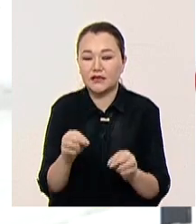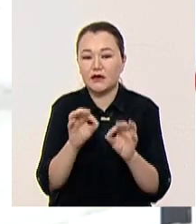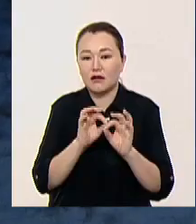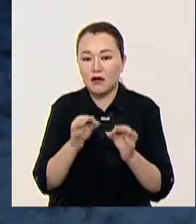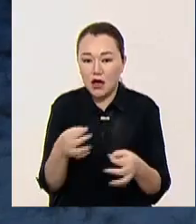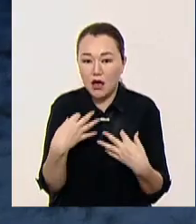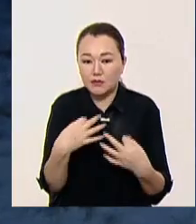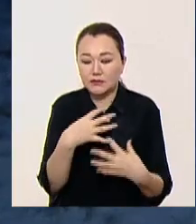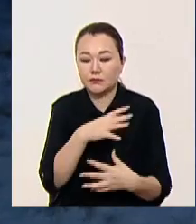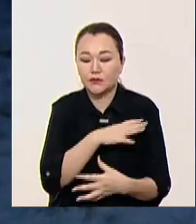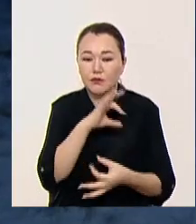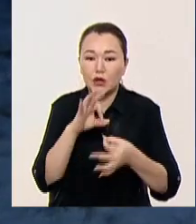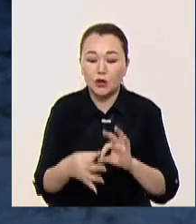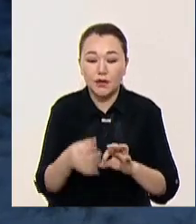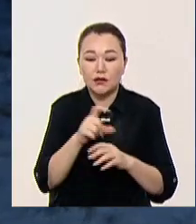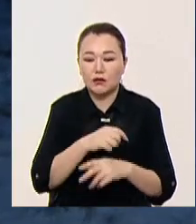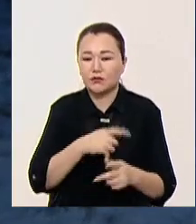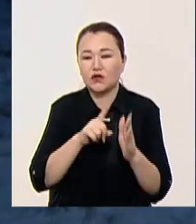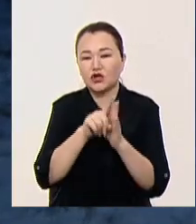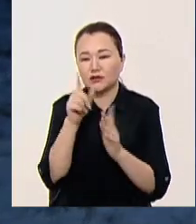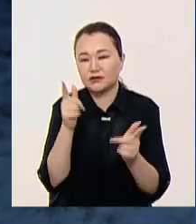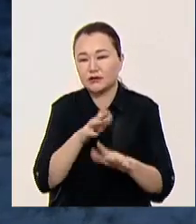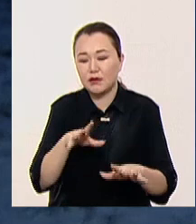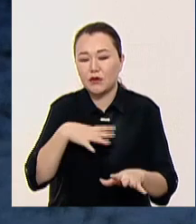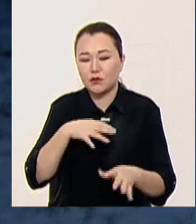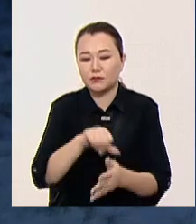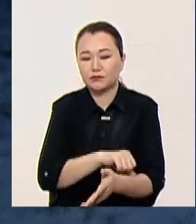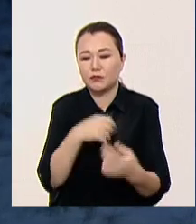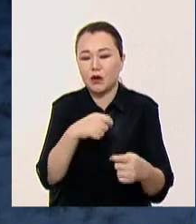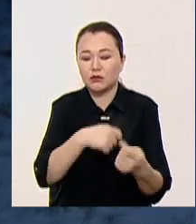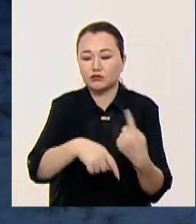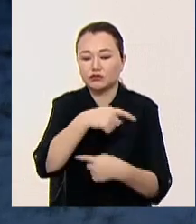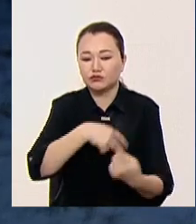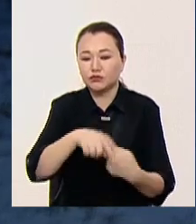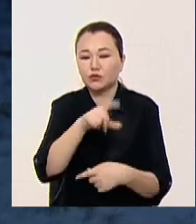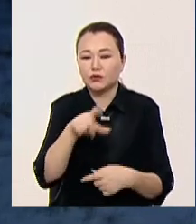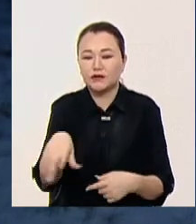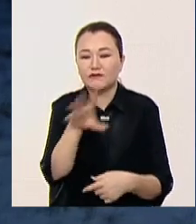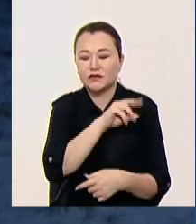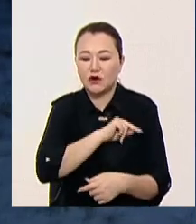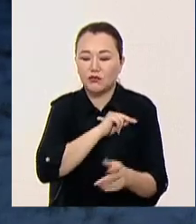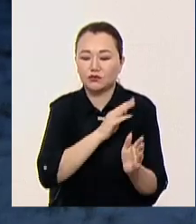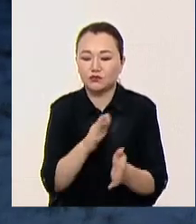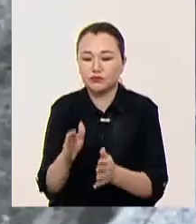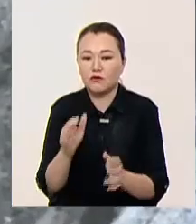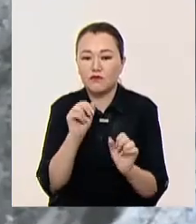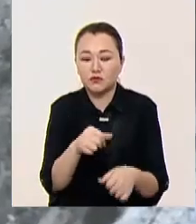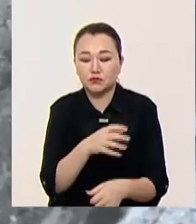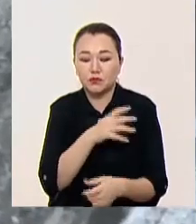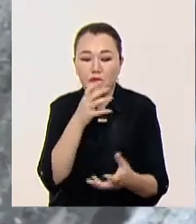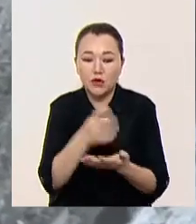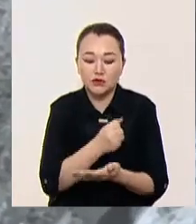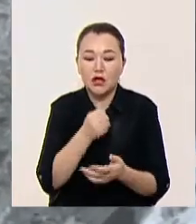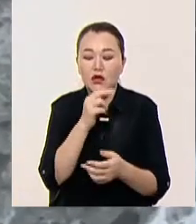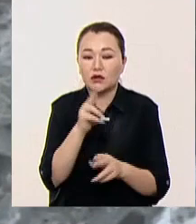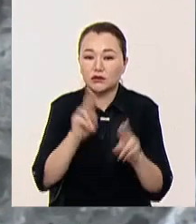берді. Табысына қызықсам да келіспедім дейді Әмір, бірақ есірткі сатуды кәсіпке айналдырғандардың жұмыс жүйесін білуге мүмкіндік алыпты. Айтуынша шарт